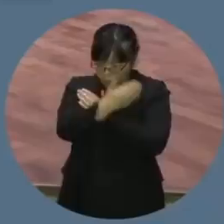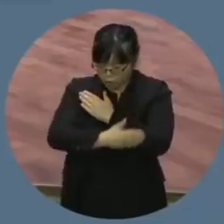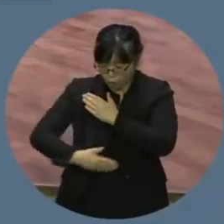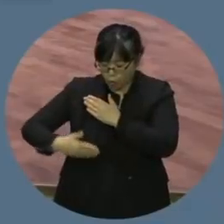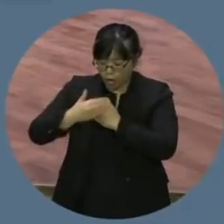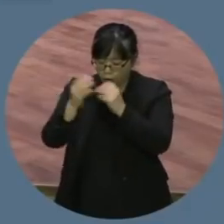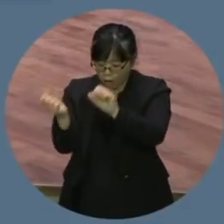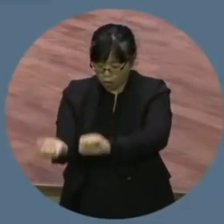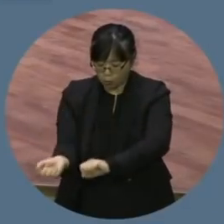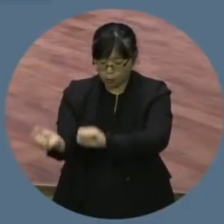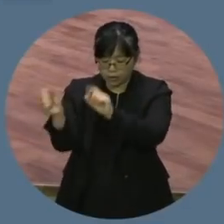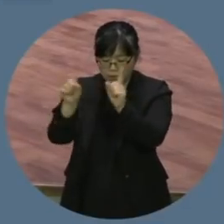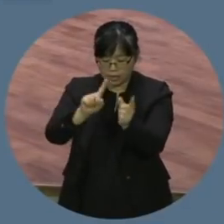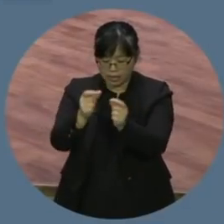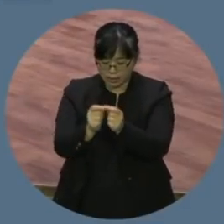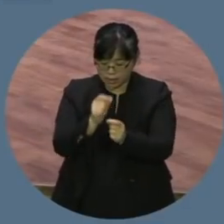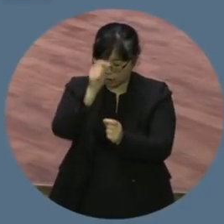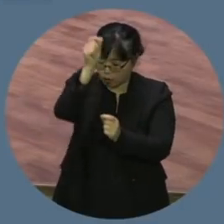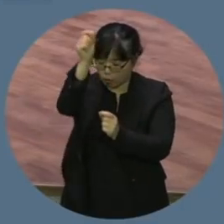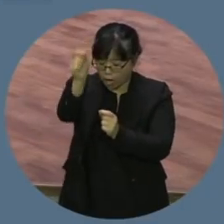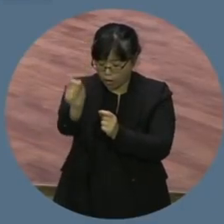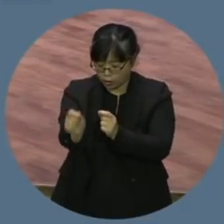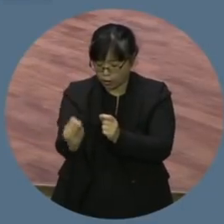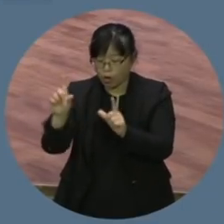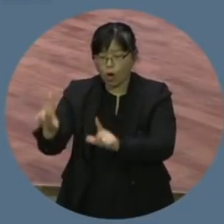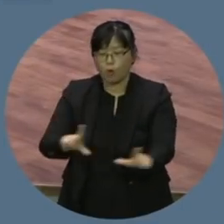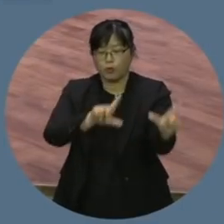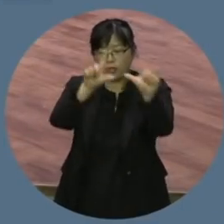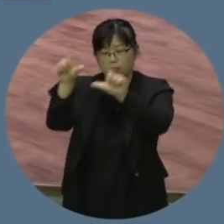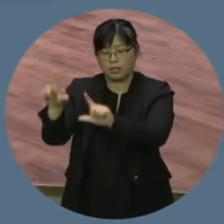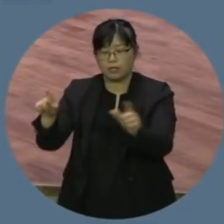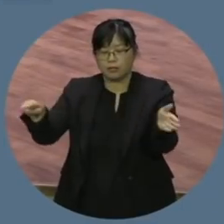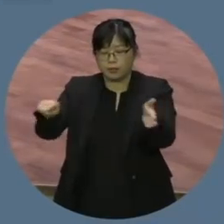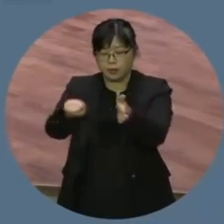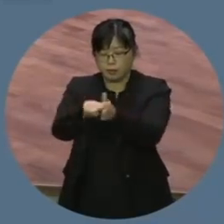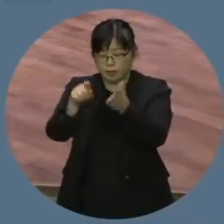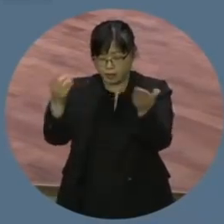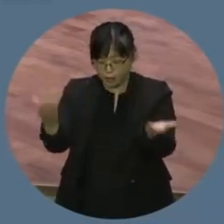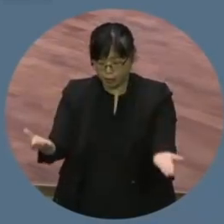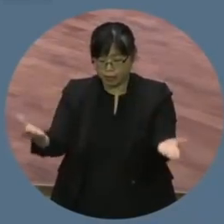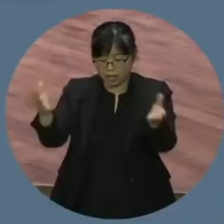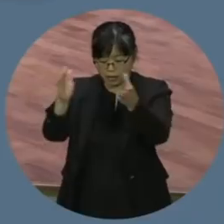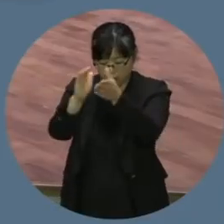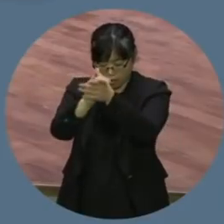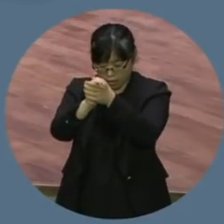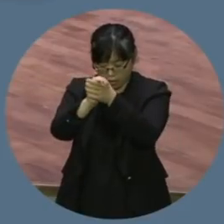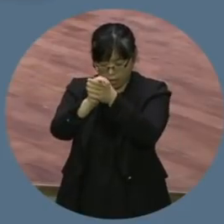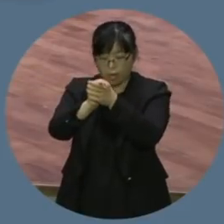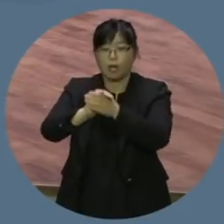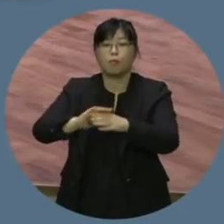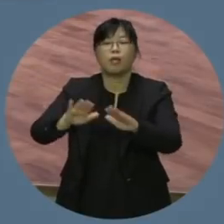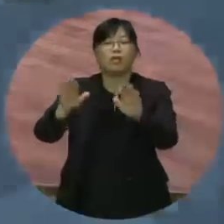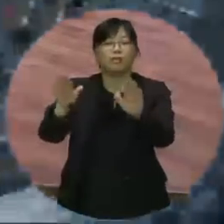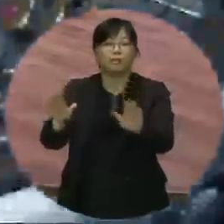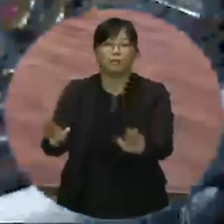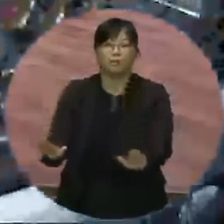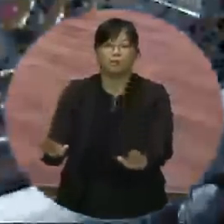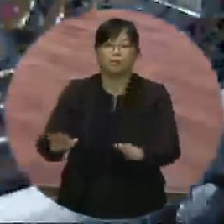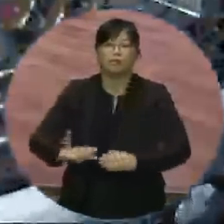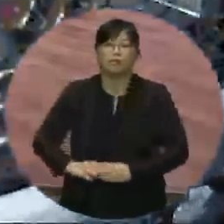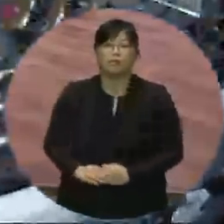사하여 주시는 것과 몸이 다시 사는 것과 영원히 사는 것을 믿사옵나이다.